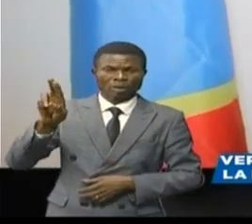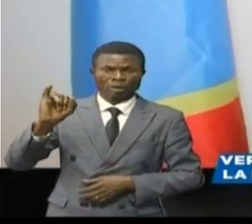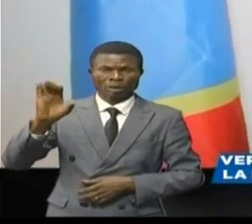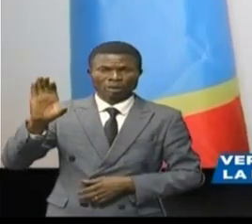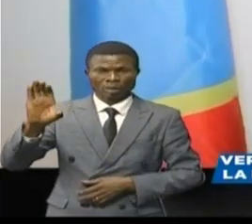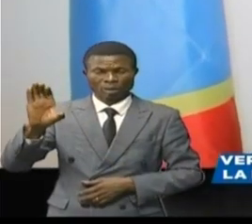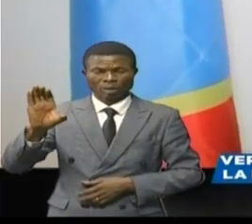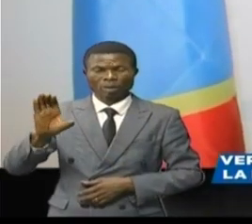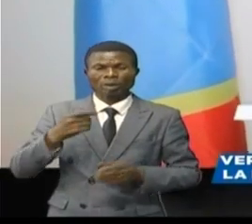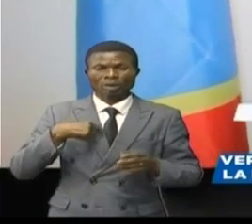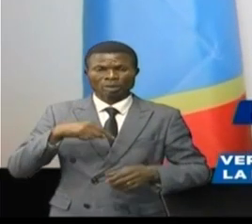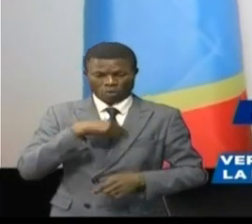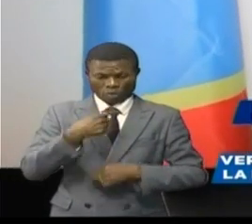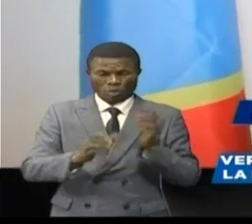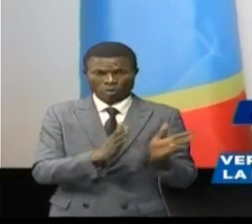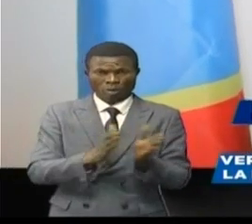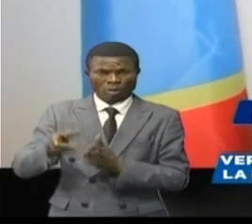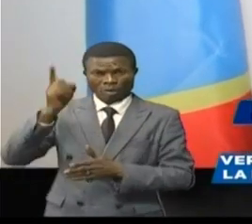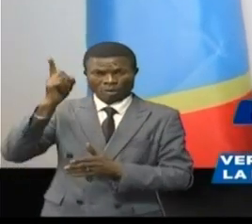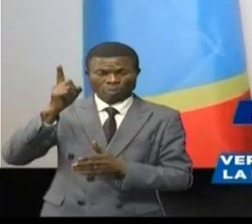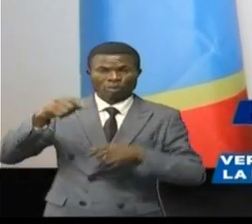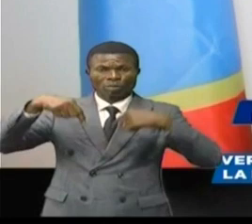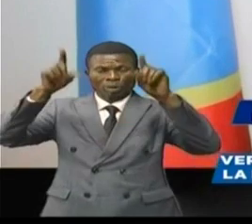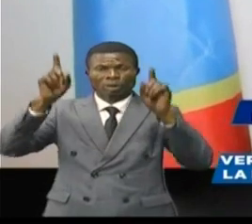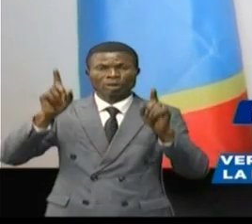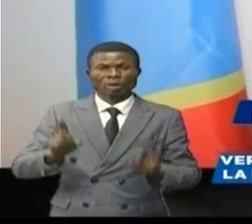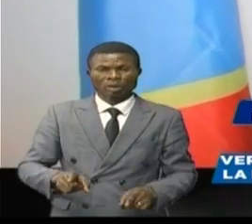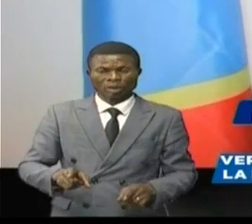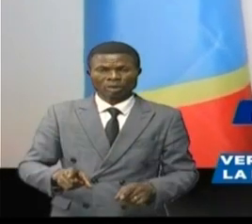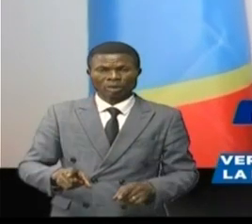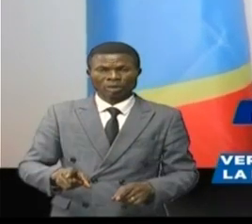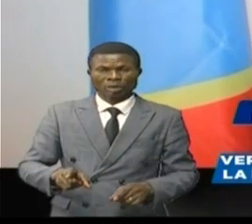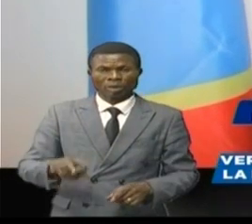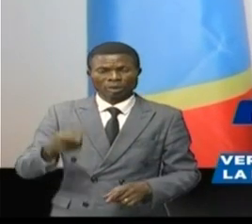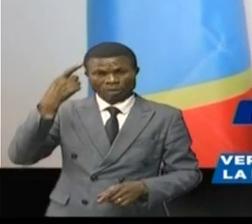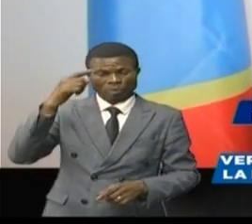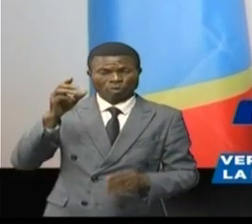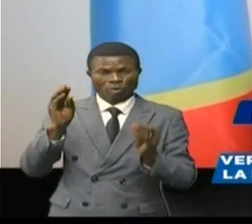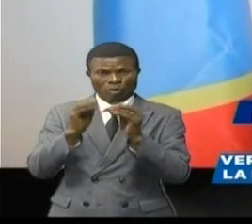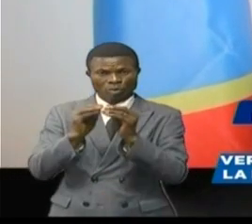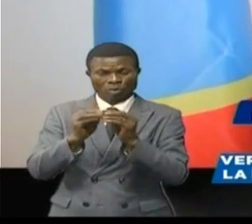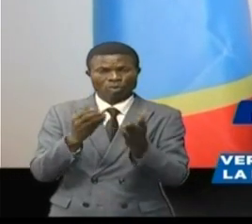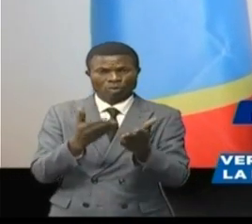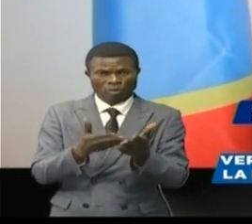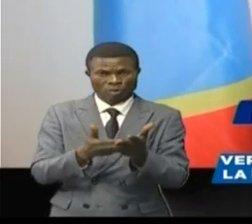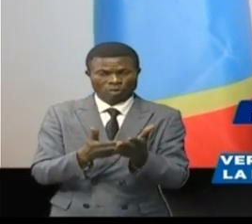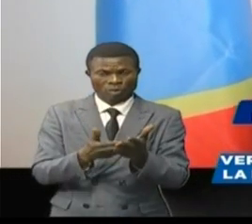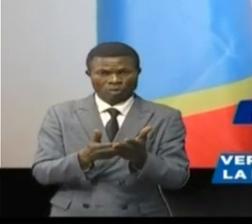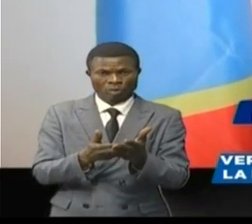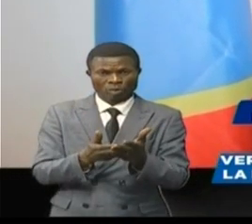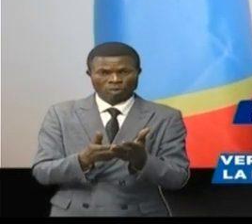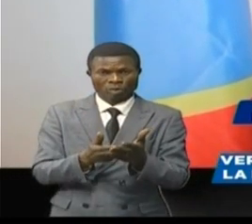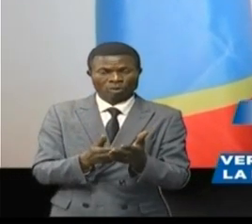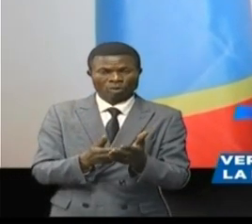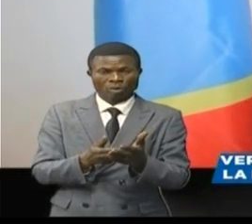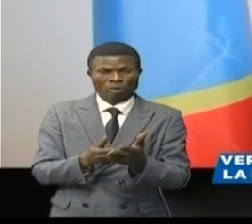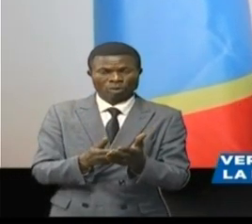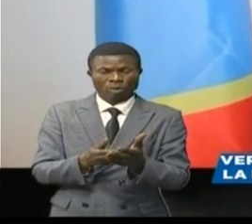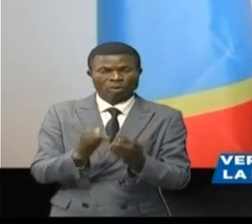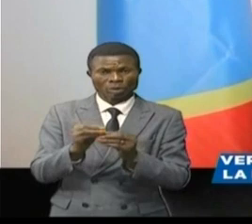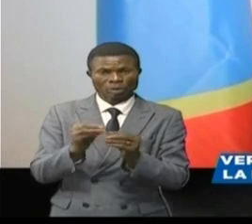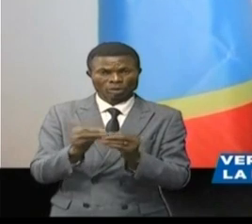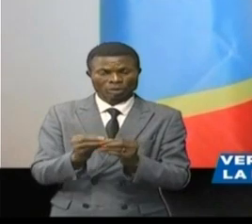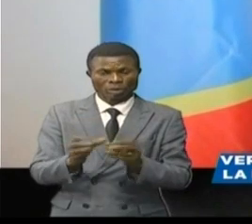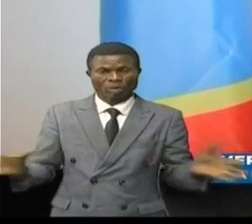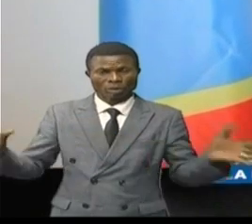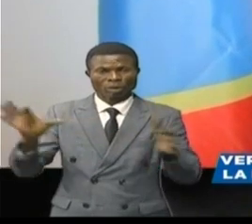en train de préparer la première édition de ces assises qui vont réunir toutes